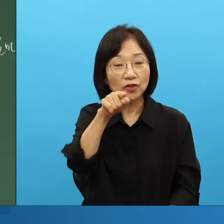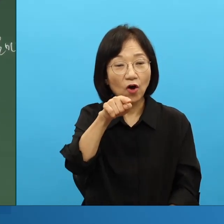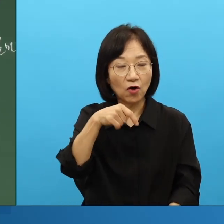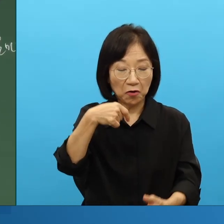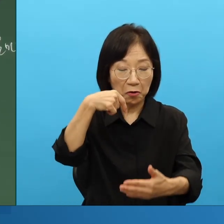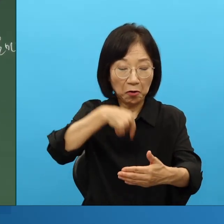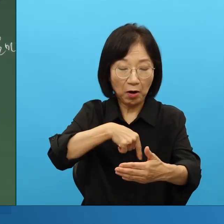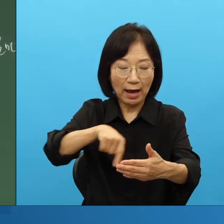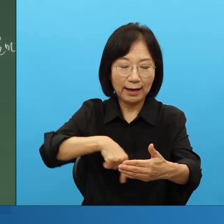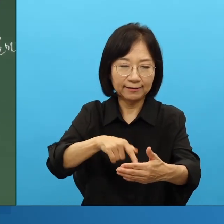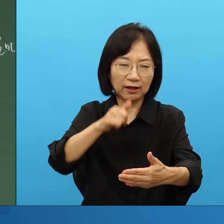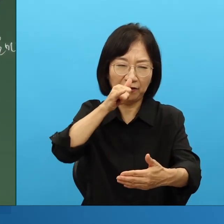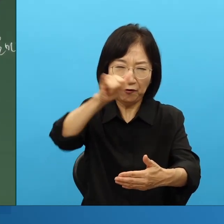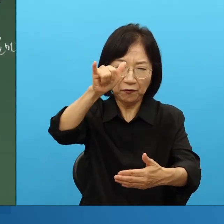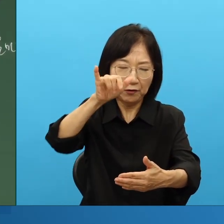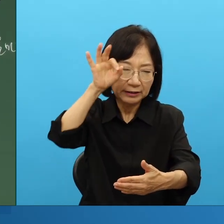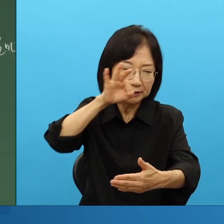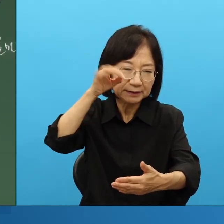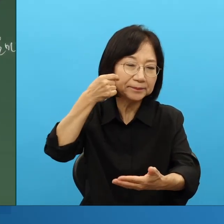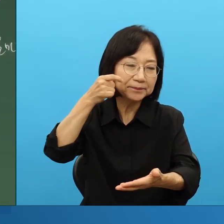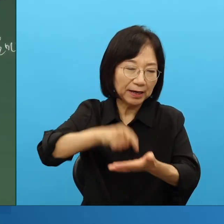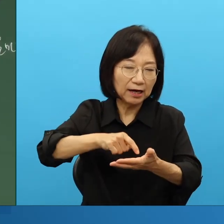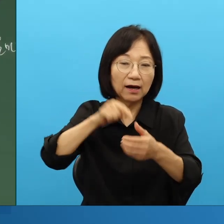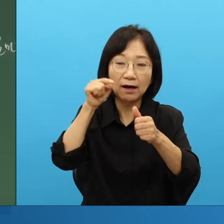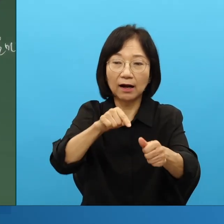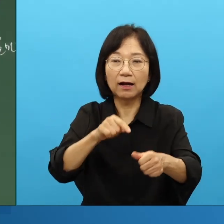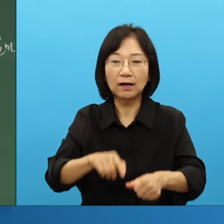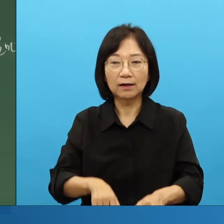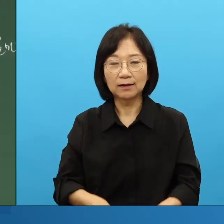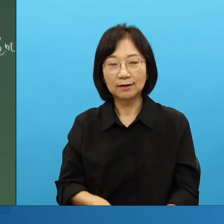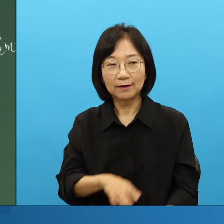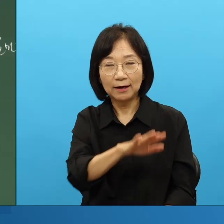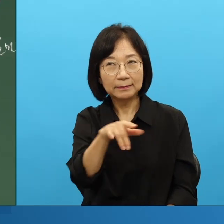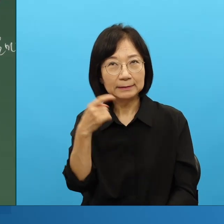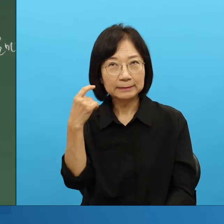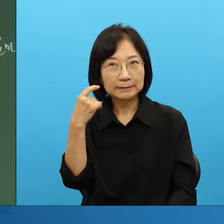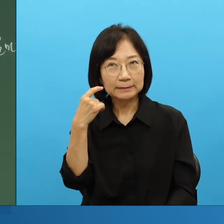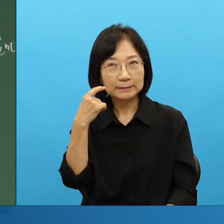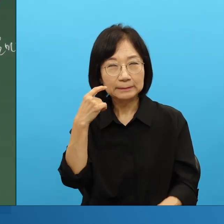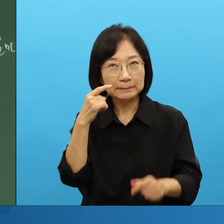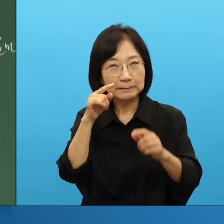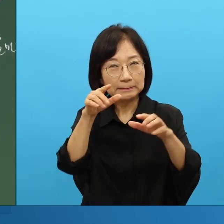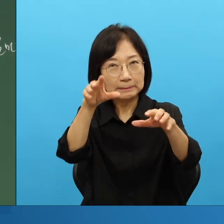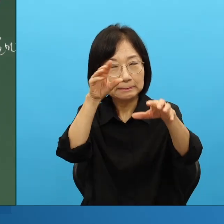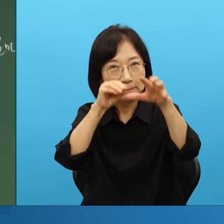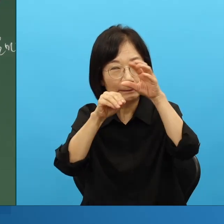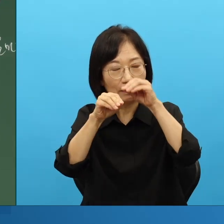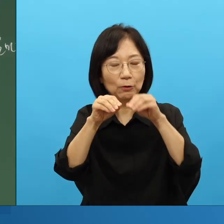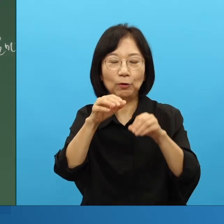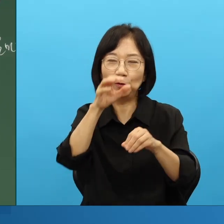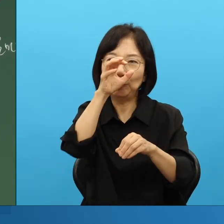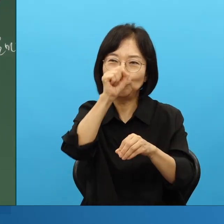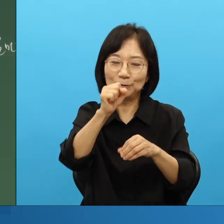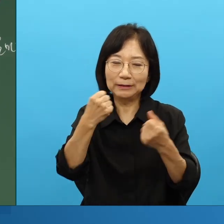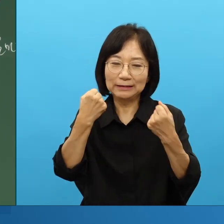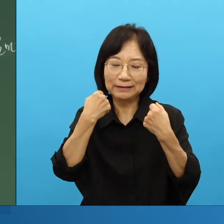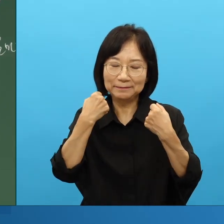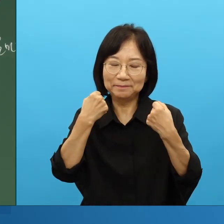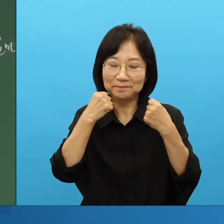영웅을 찾아라. 找到你心里的英雄. 마음이 들죠? 多么合乎人的心意. 얼마나 힘나게